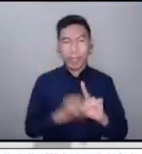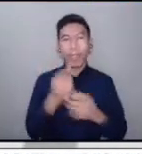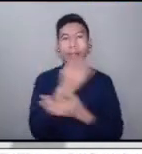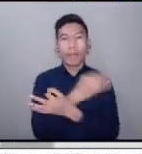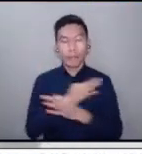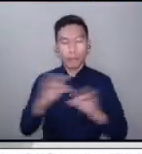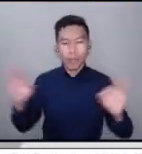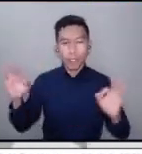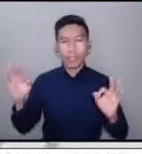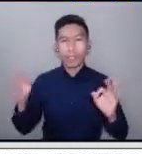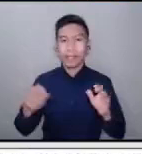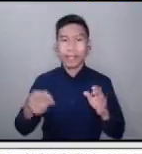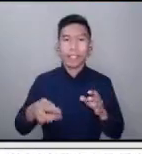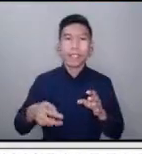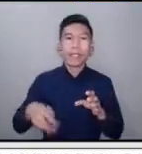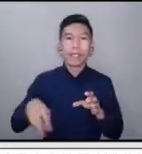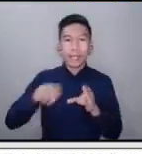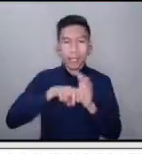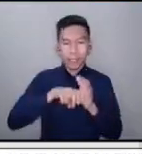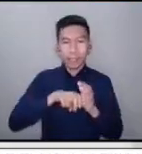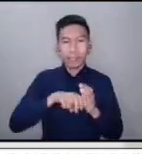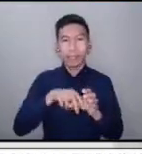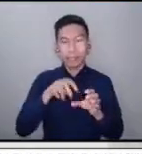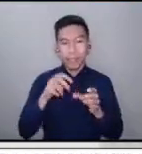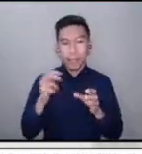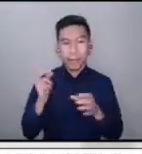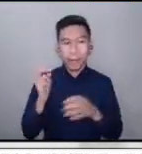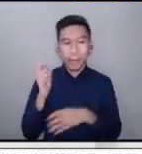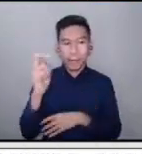natin. This aims to continue helping our